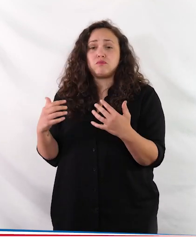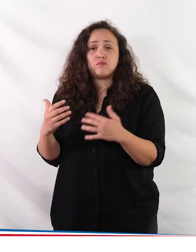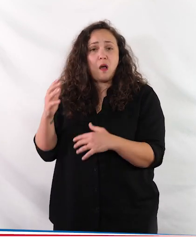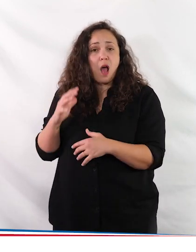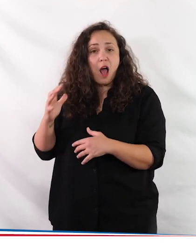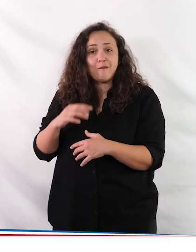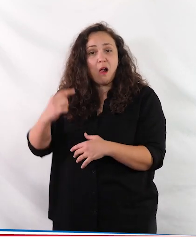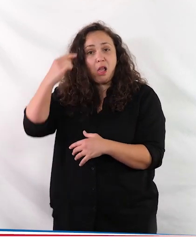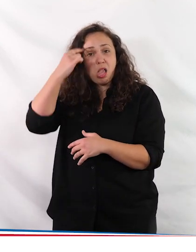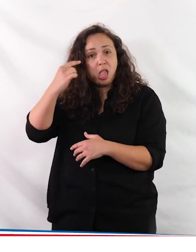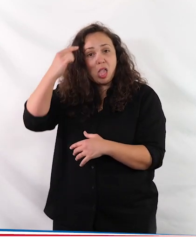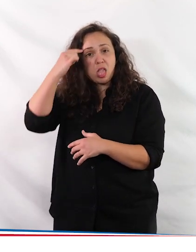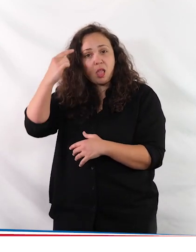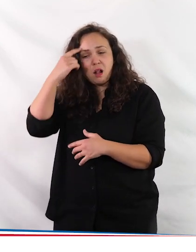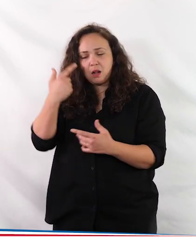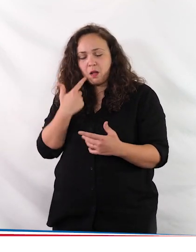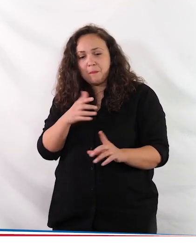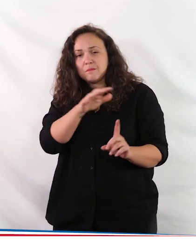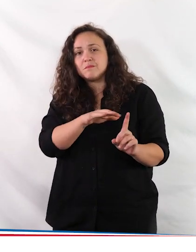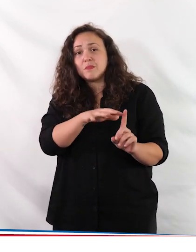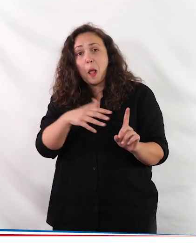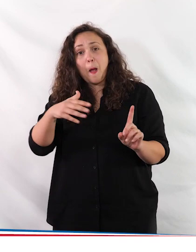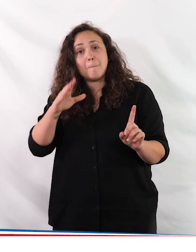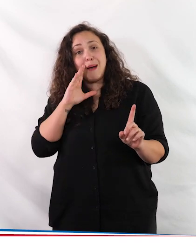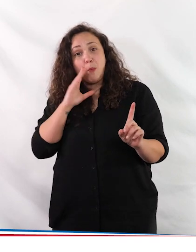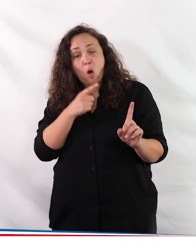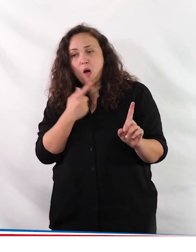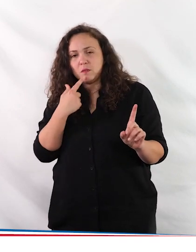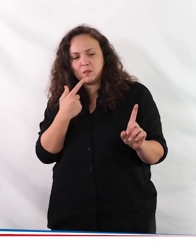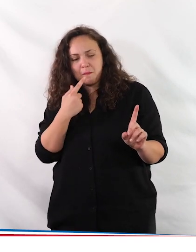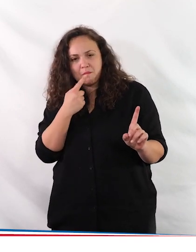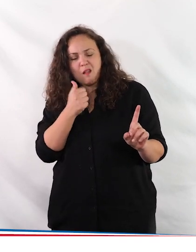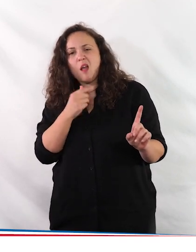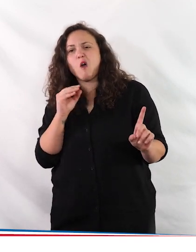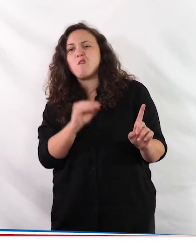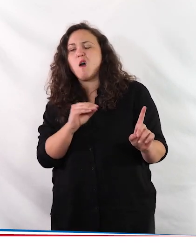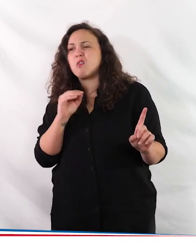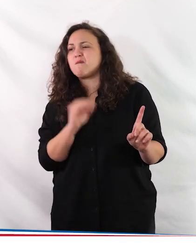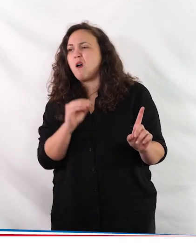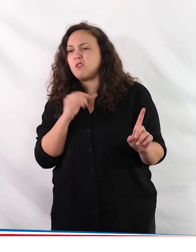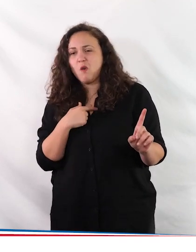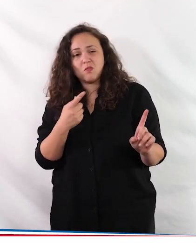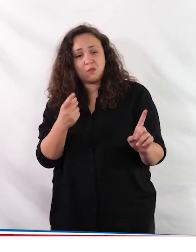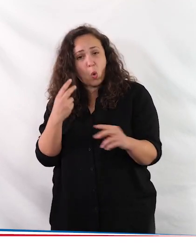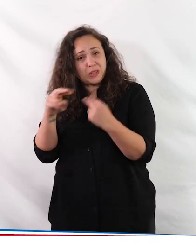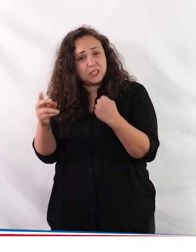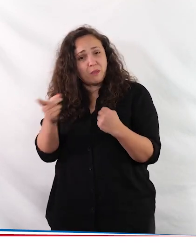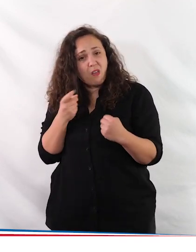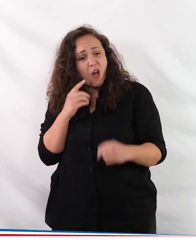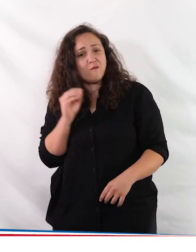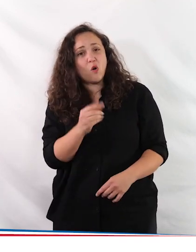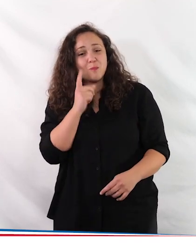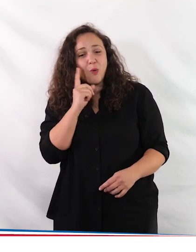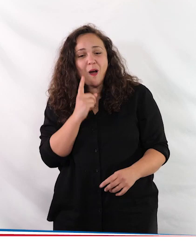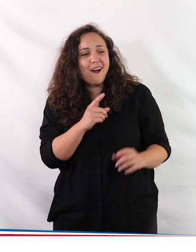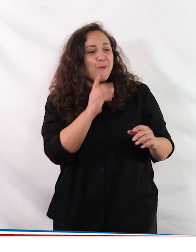la coupe de cette pensée très culpabilisatrice pour les mères. L'autisme était la faute des mères dans la relation